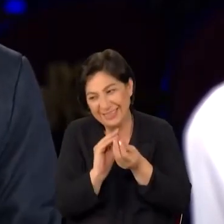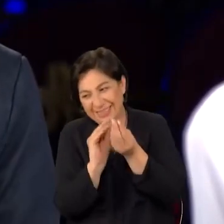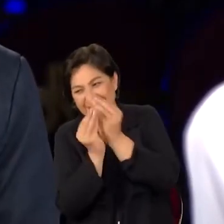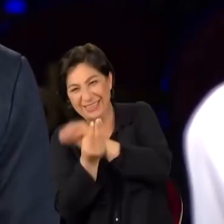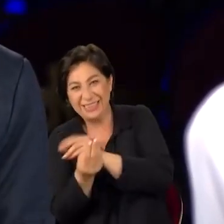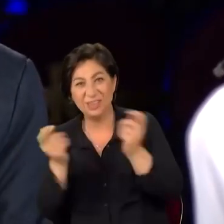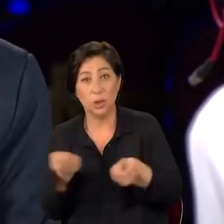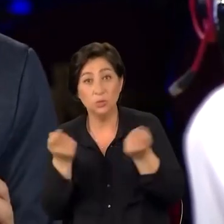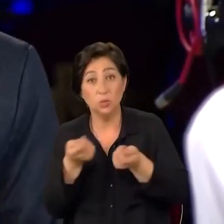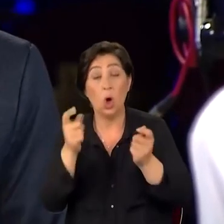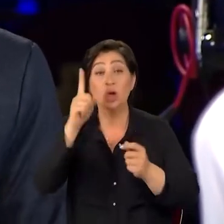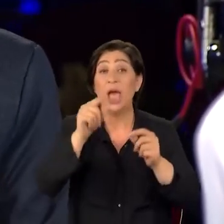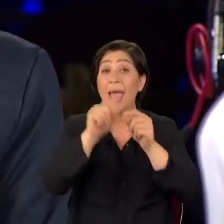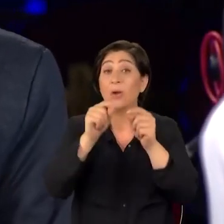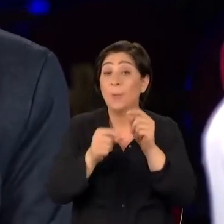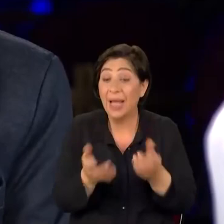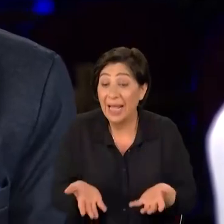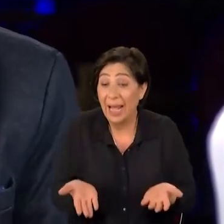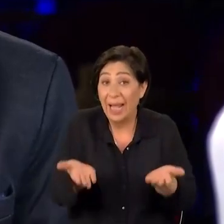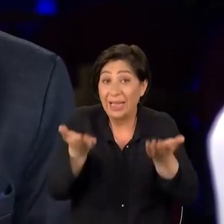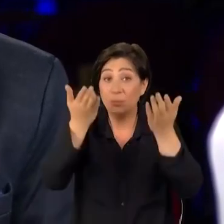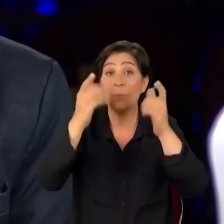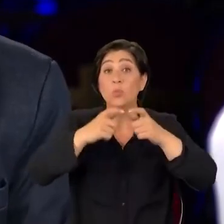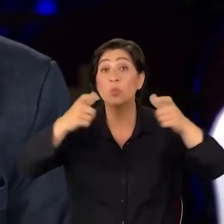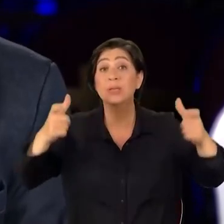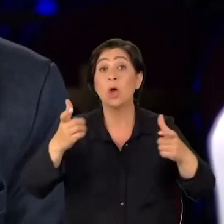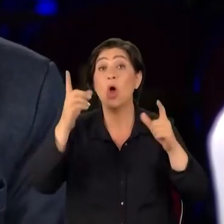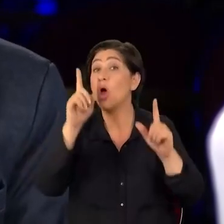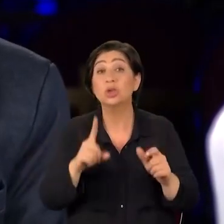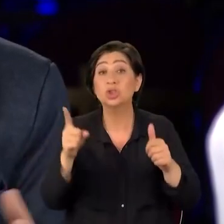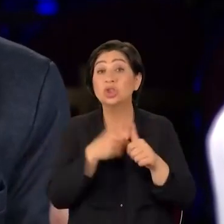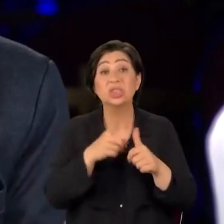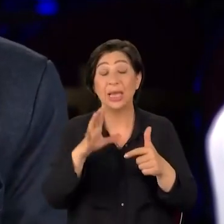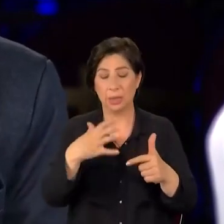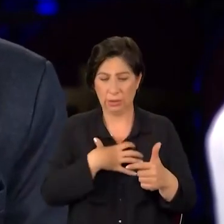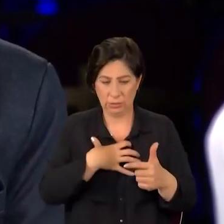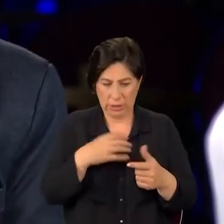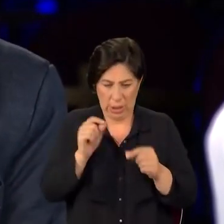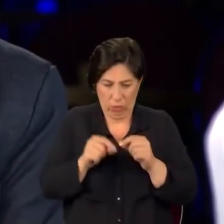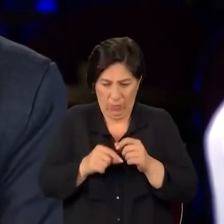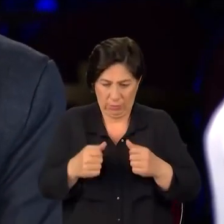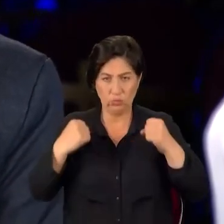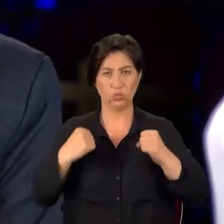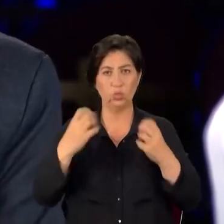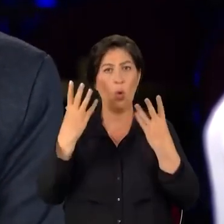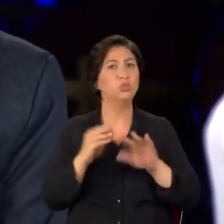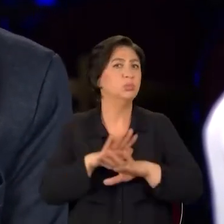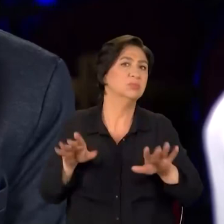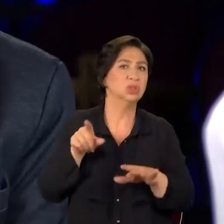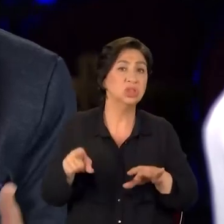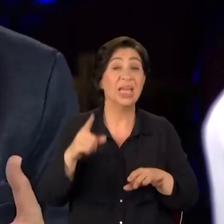Dolayısıyla önceliği ekonomik kalkınma, büyüme meselelerinden önce. Çünkü artık kendince yeterince ekonomik aktörleri, dinamikleri